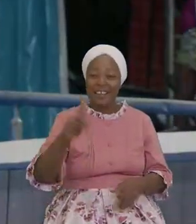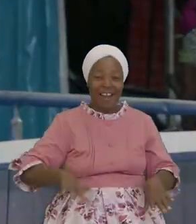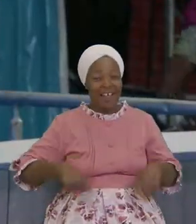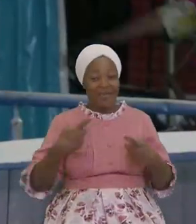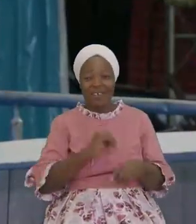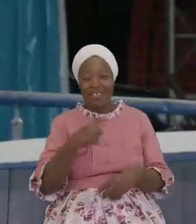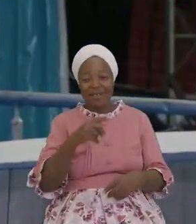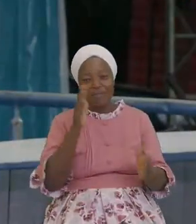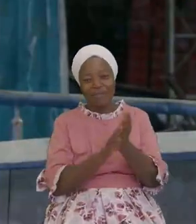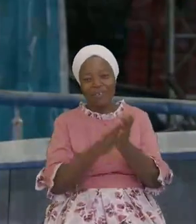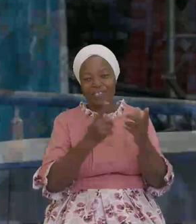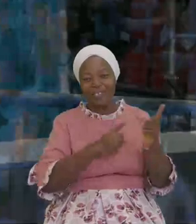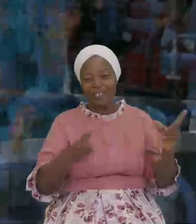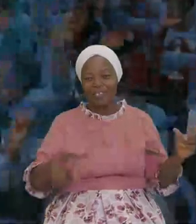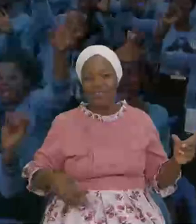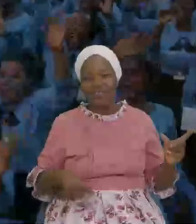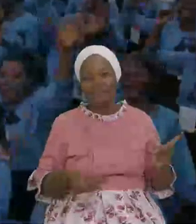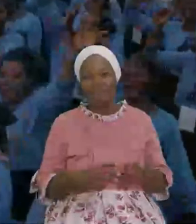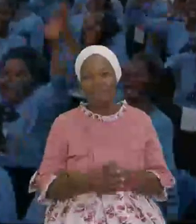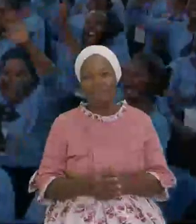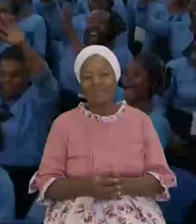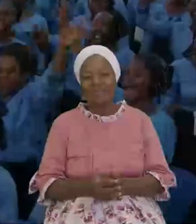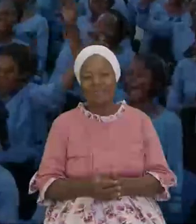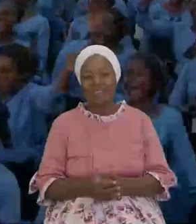La vie abondante, je dis gloire à Dieu.